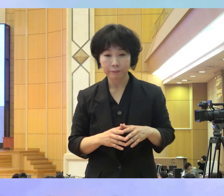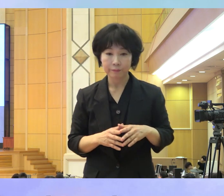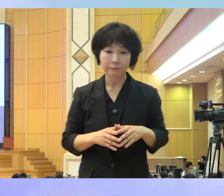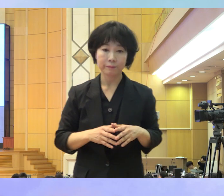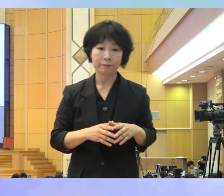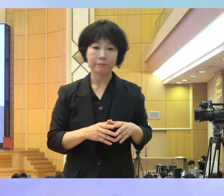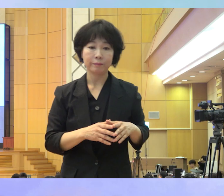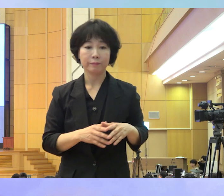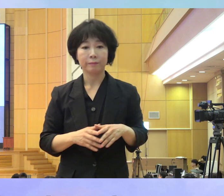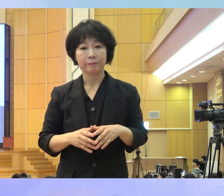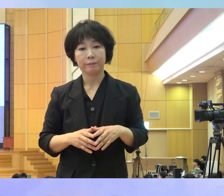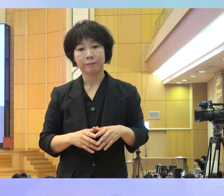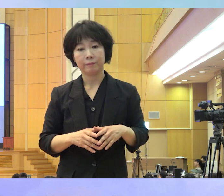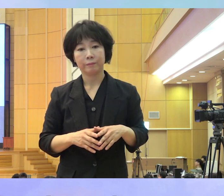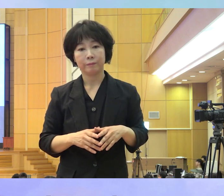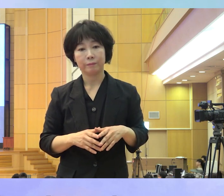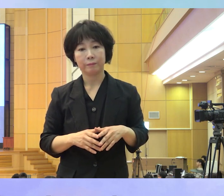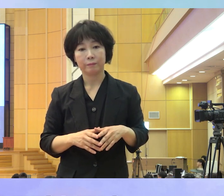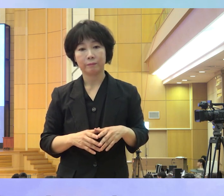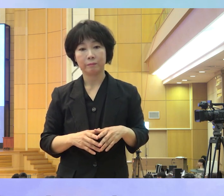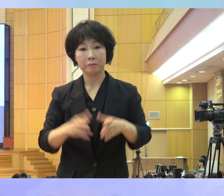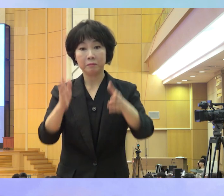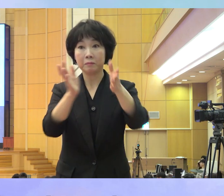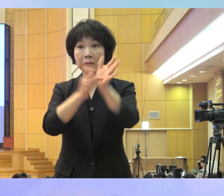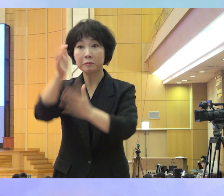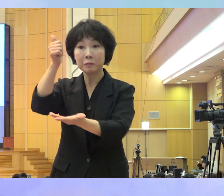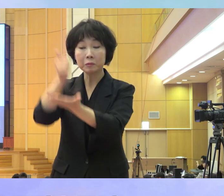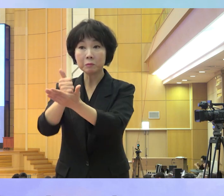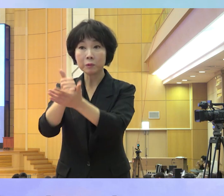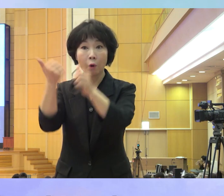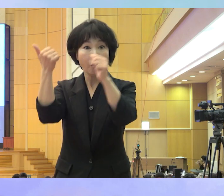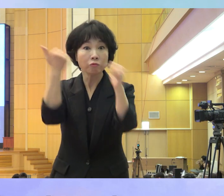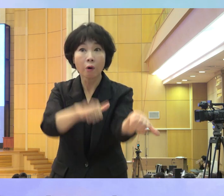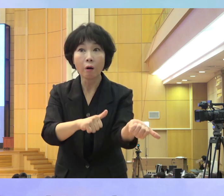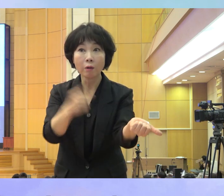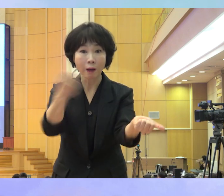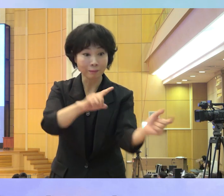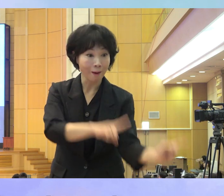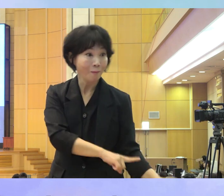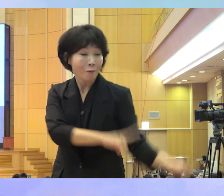다음에 하늘로 승천했잖아요. 승천했잖아요.